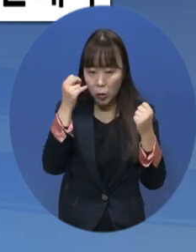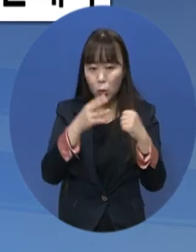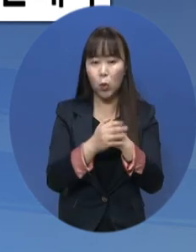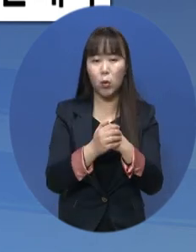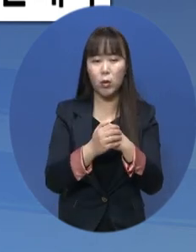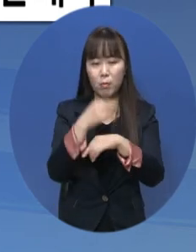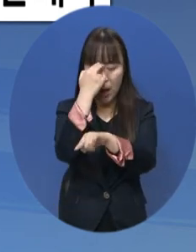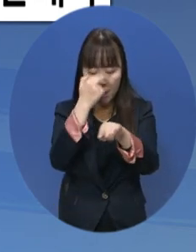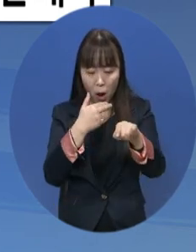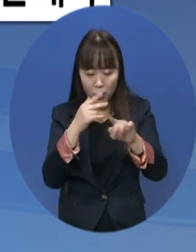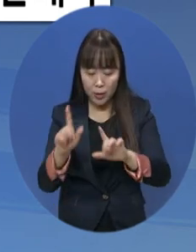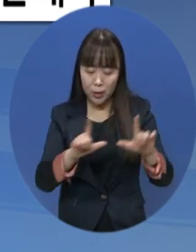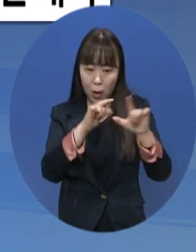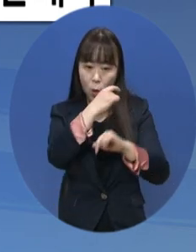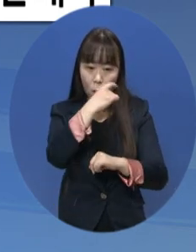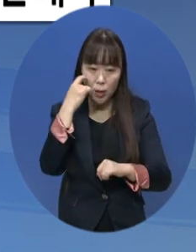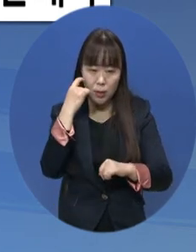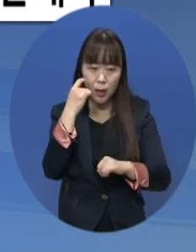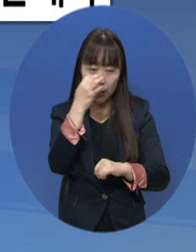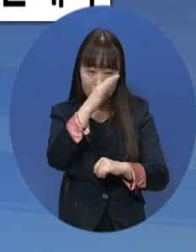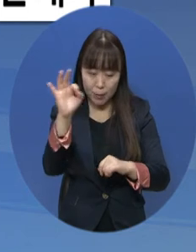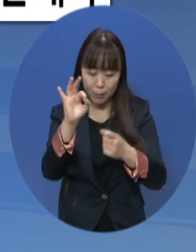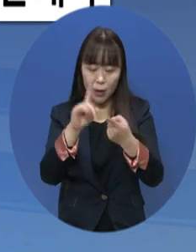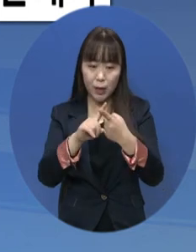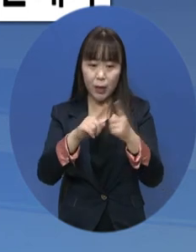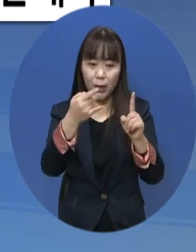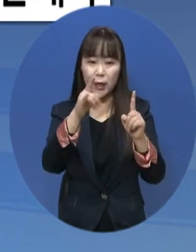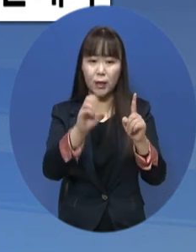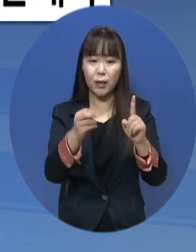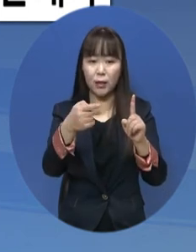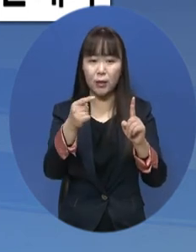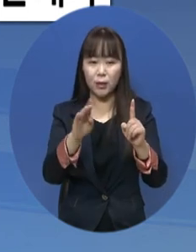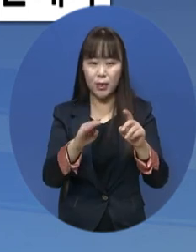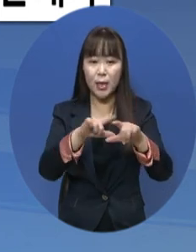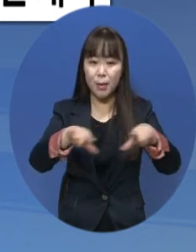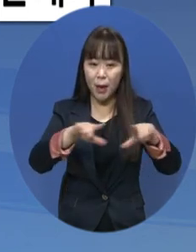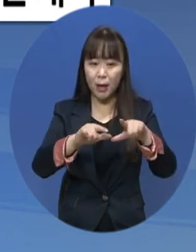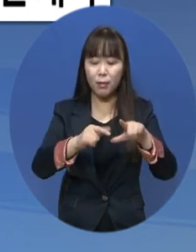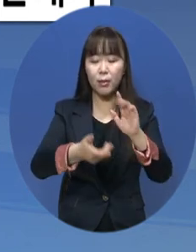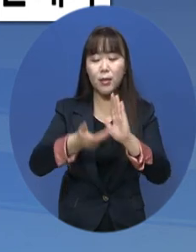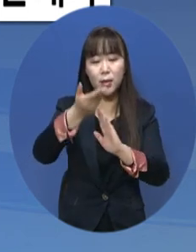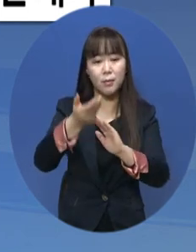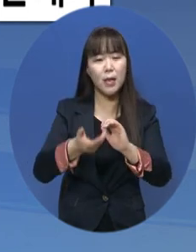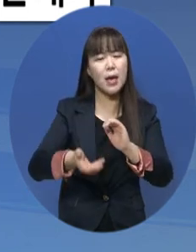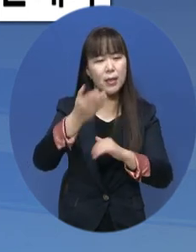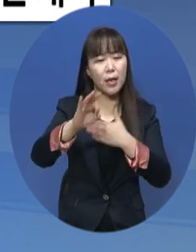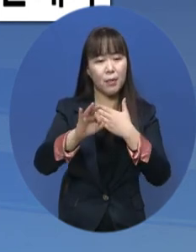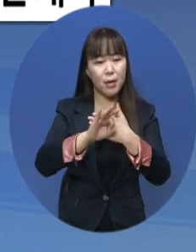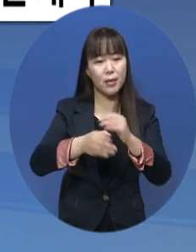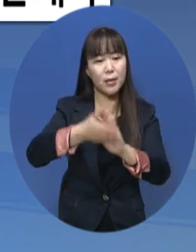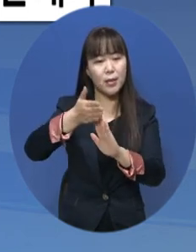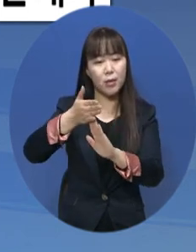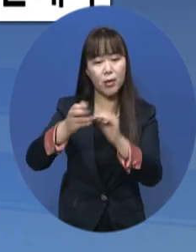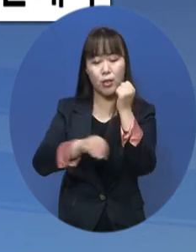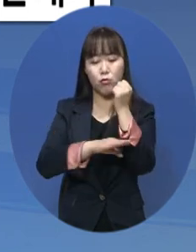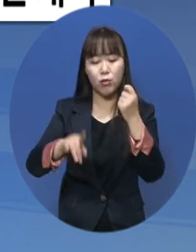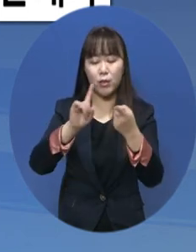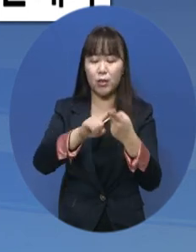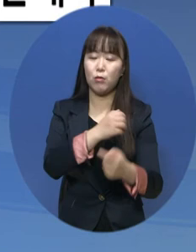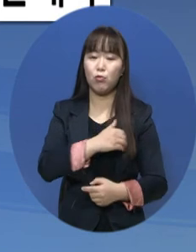없는 생활환경 인증 등급이 일반 등급 이상인 경우에도 시설 기준을 충족하는 것으로 개정했습니다.